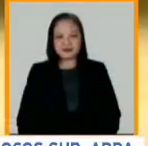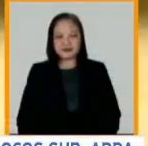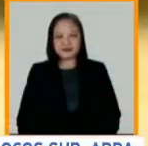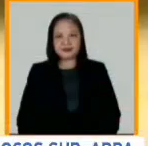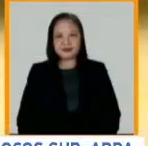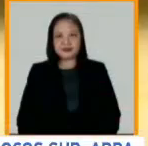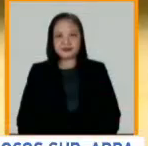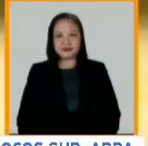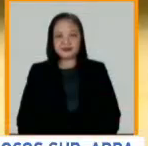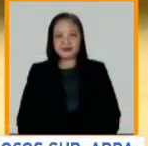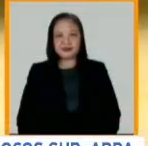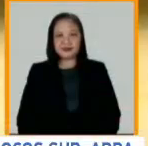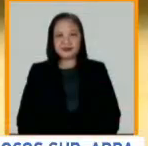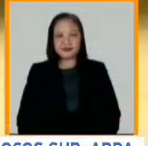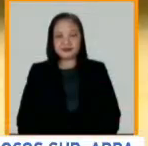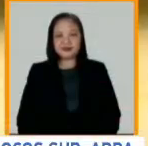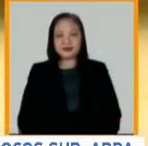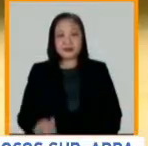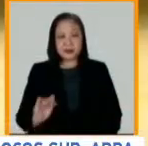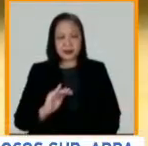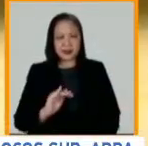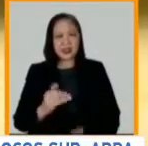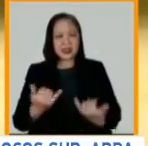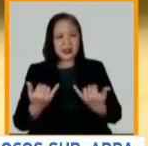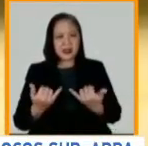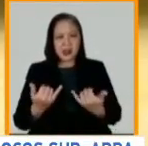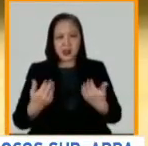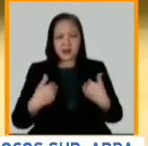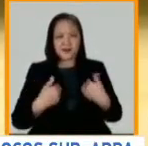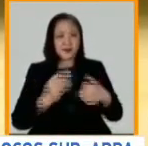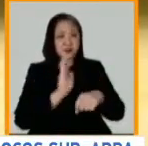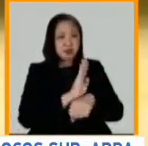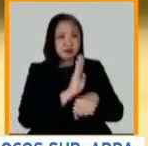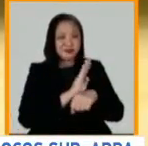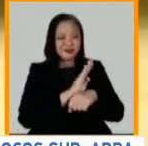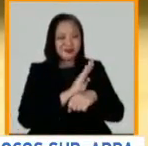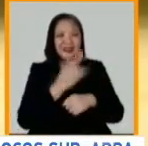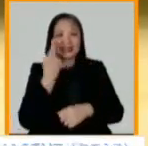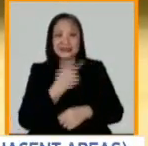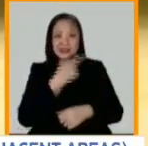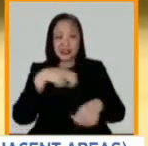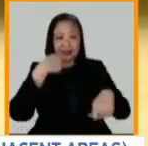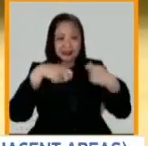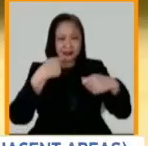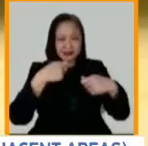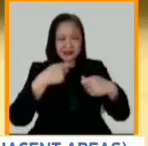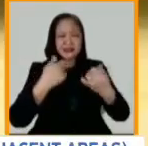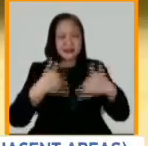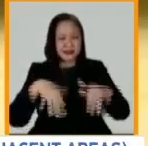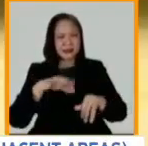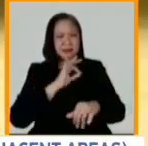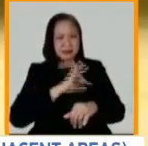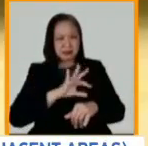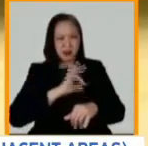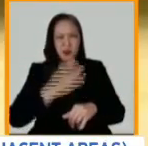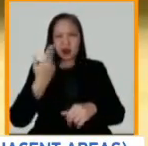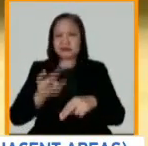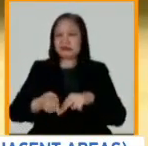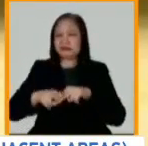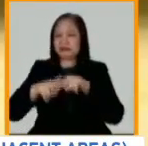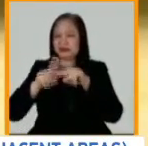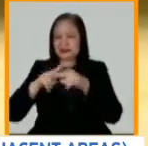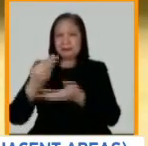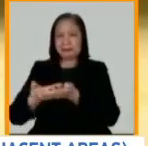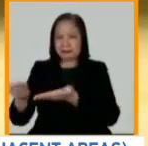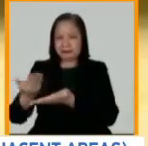Higang dumidiskarte na rin ang ilang negosyong kainan para kumita pa rin sa kabila ng nagtataas ang presyo ng mga bilihin. Dumagdag pa nga